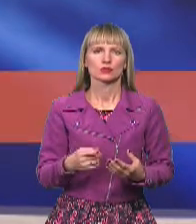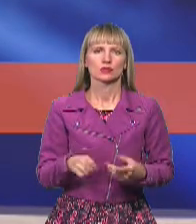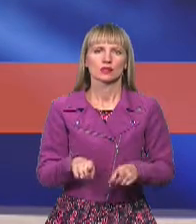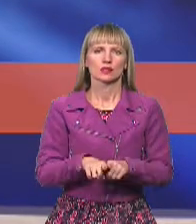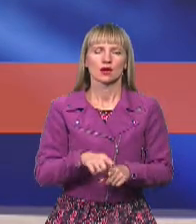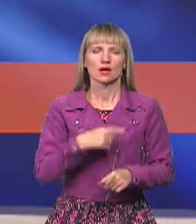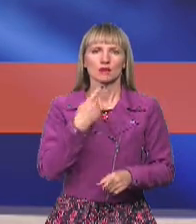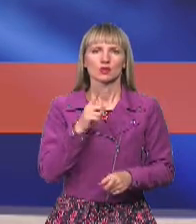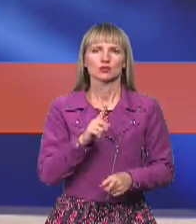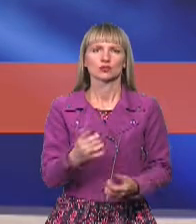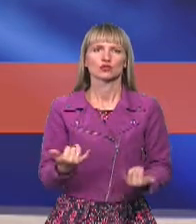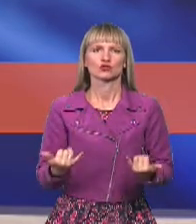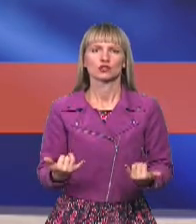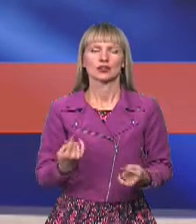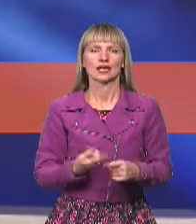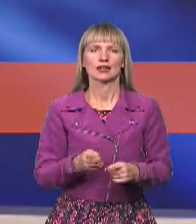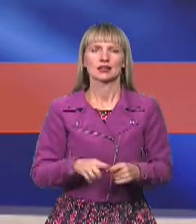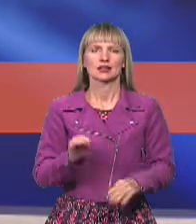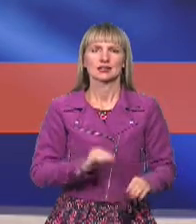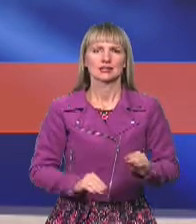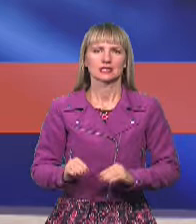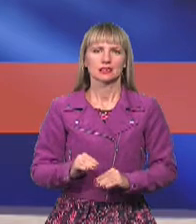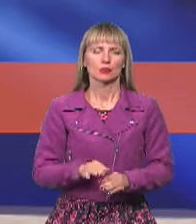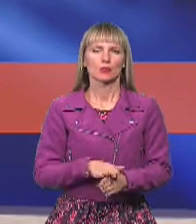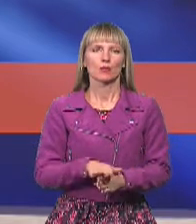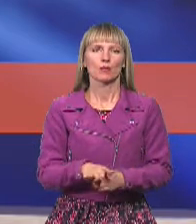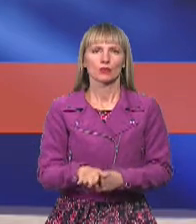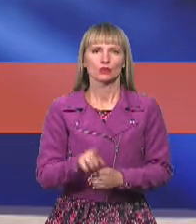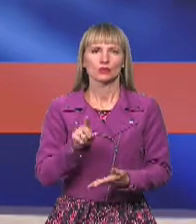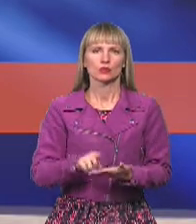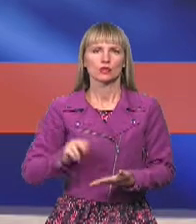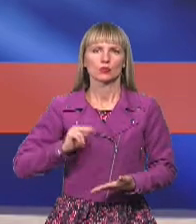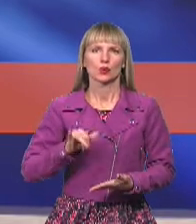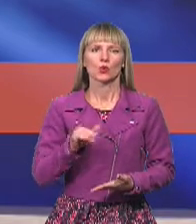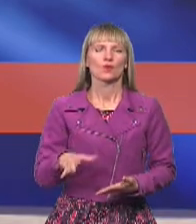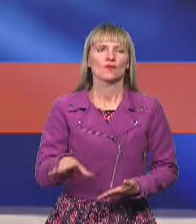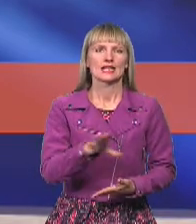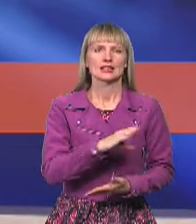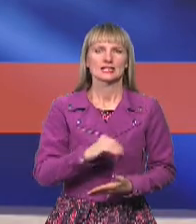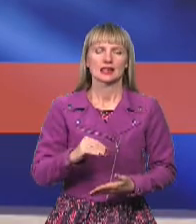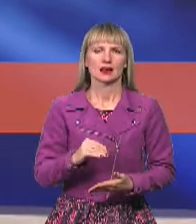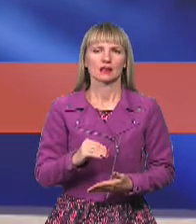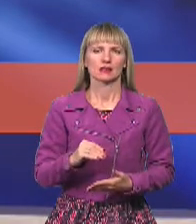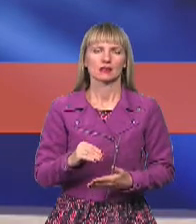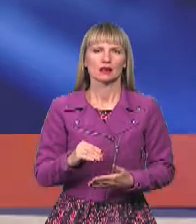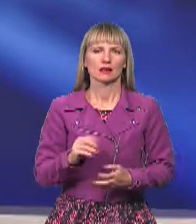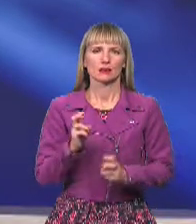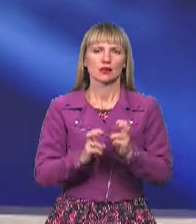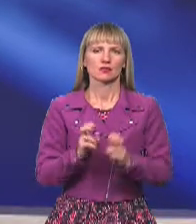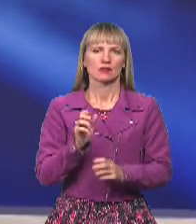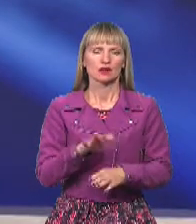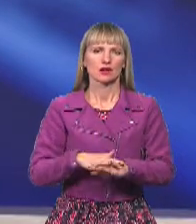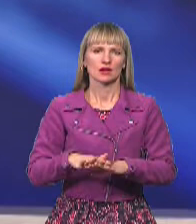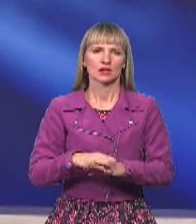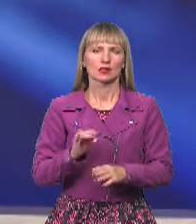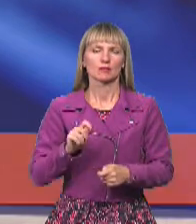что сейчас эта система в полной мере должна работать у всех операторов рынка, и инспектор, если приходит